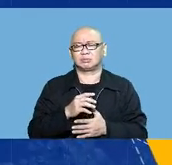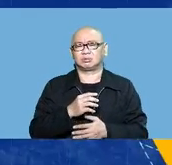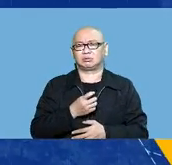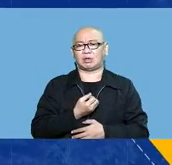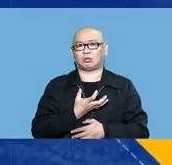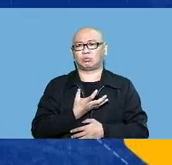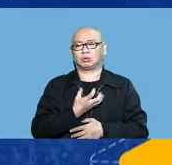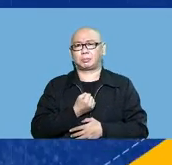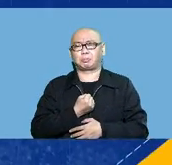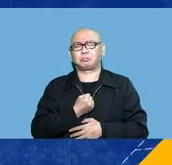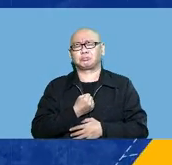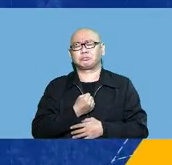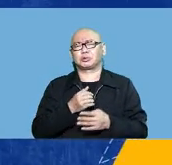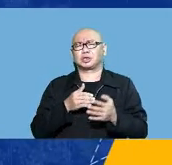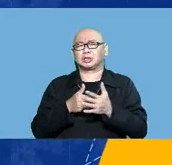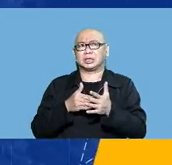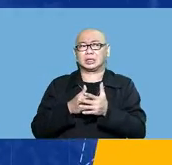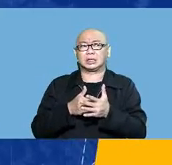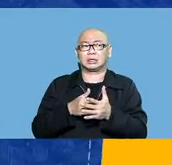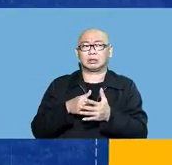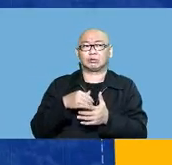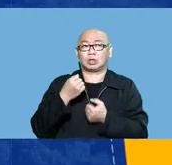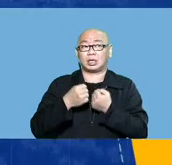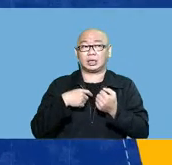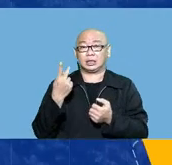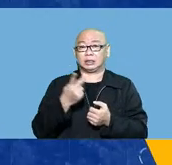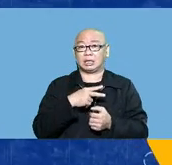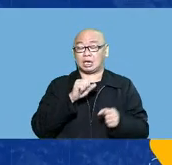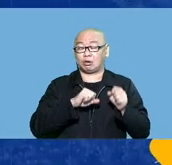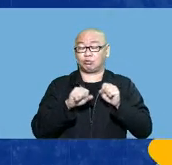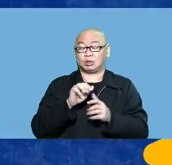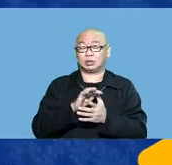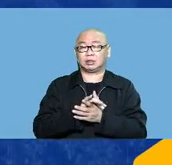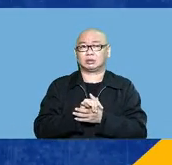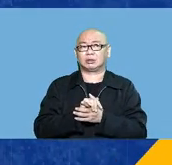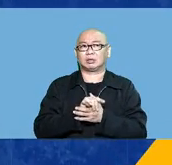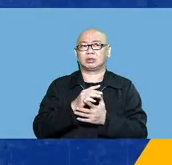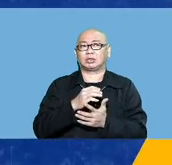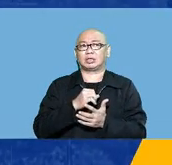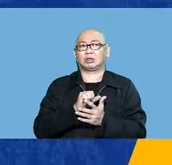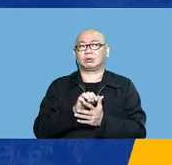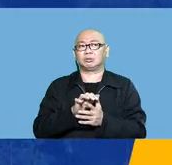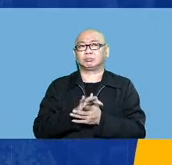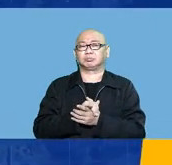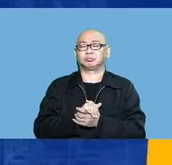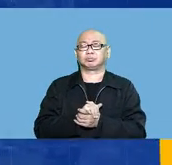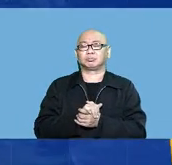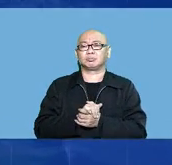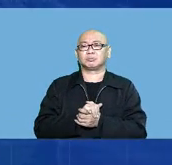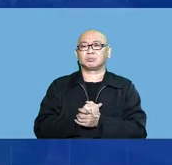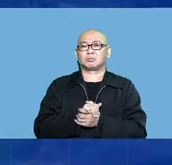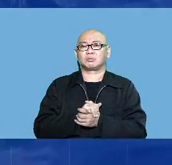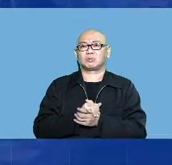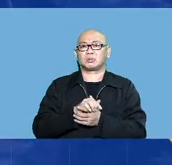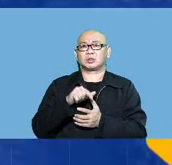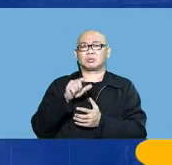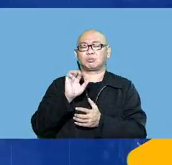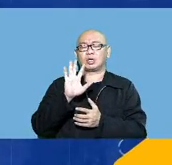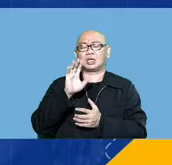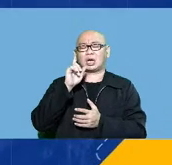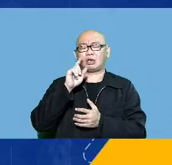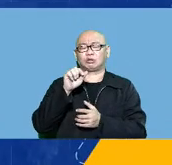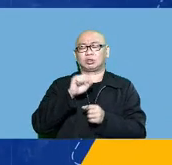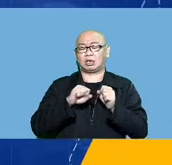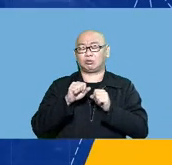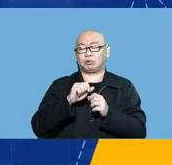mendadak? Upaya yang kita lakukan disebut sebagai resusitasi jantung paru atau bantuan hidup dasar. Upaya ini bukan upaya yang harus